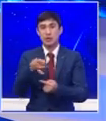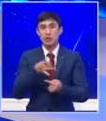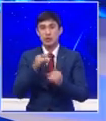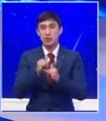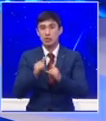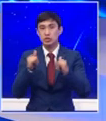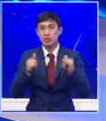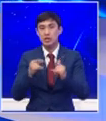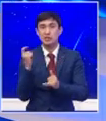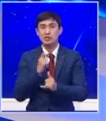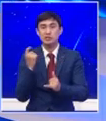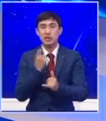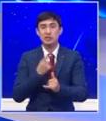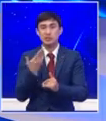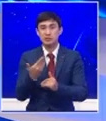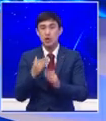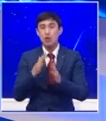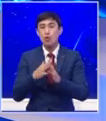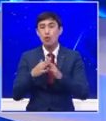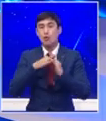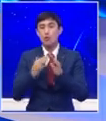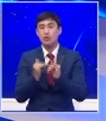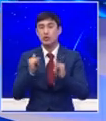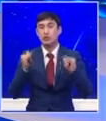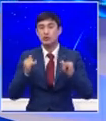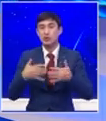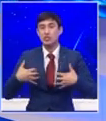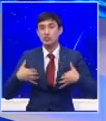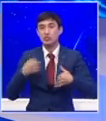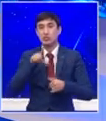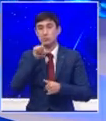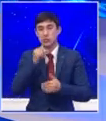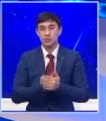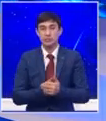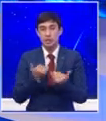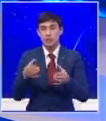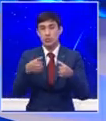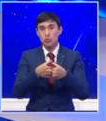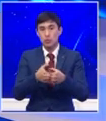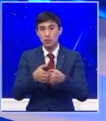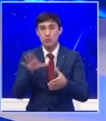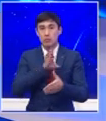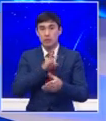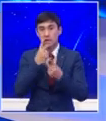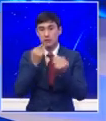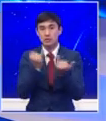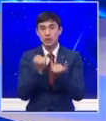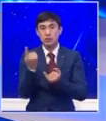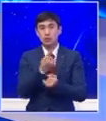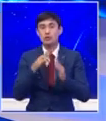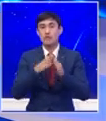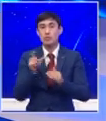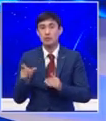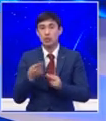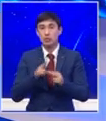предприниматели региона расширяют крестьянские хозяйства и увеличивают поголовье скота и птиц. Наша съемочная группа побывала в гостях у одного